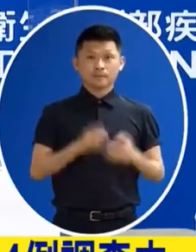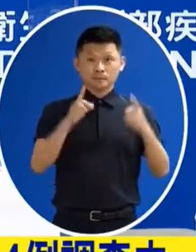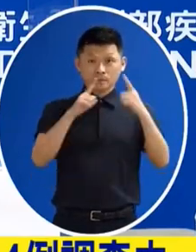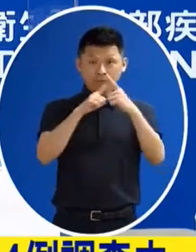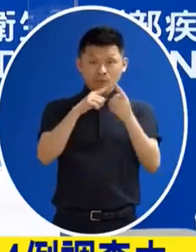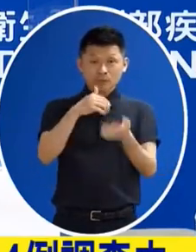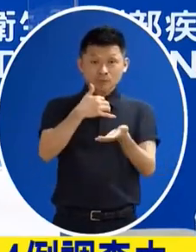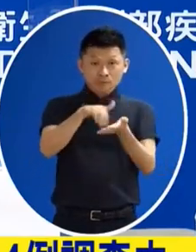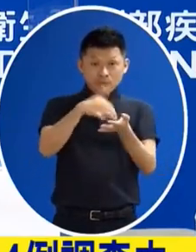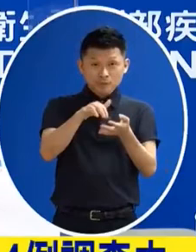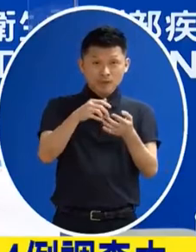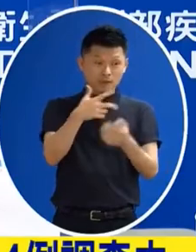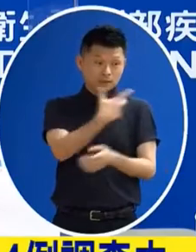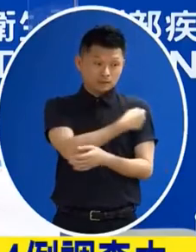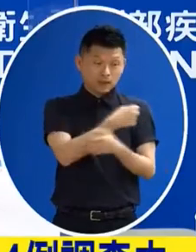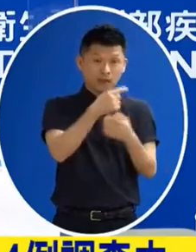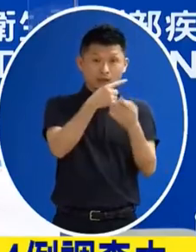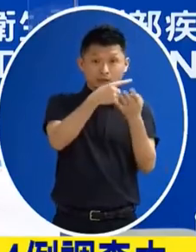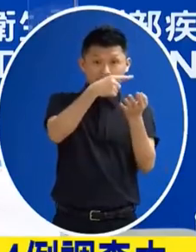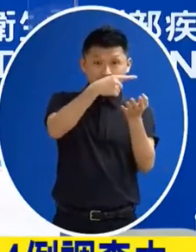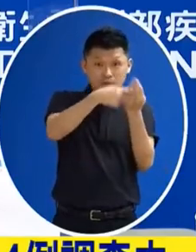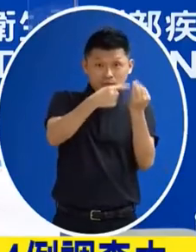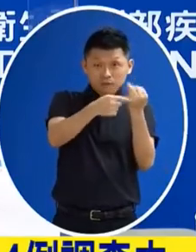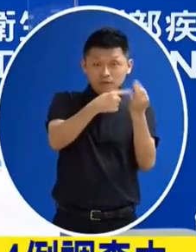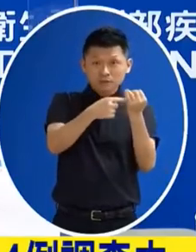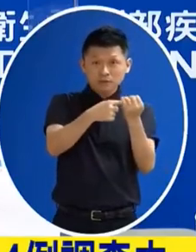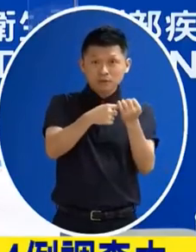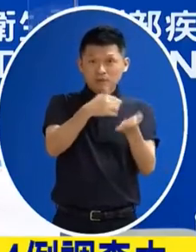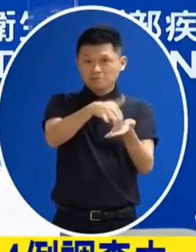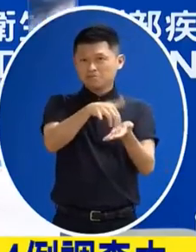人口比哈，其实很多的单位